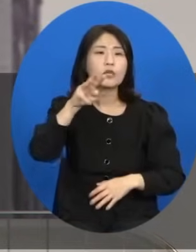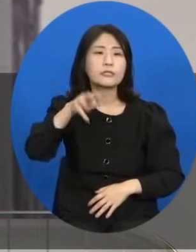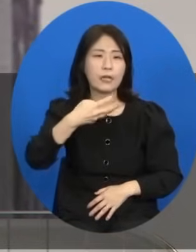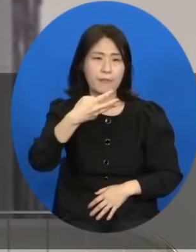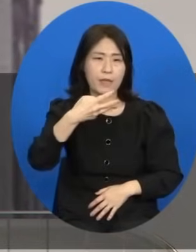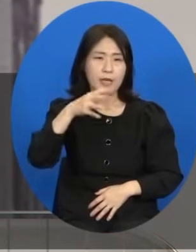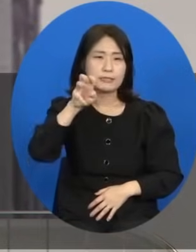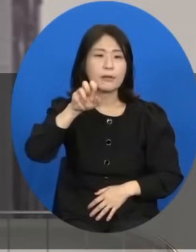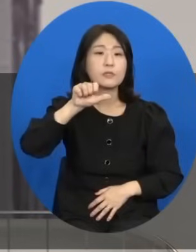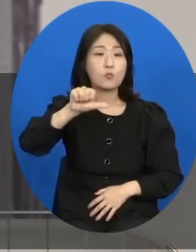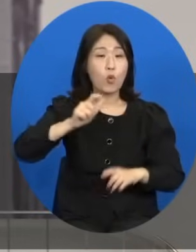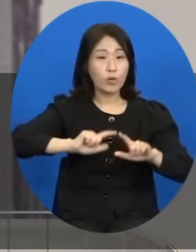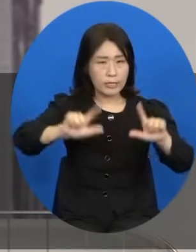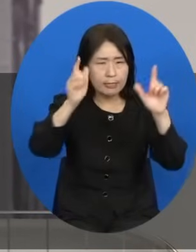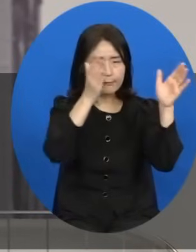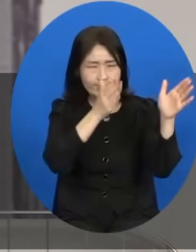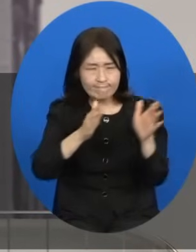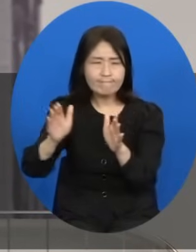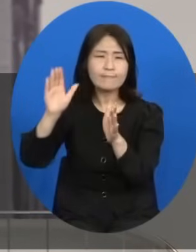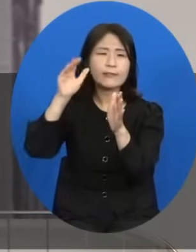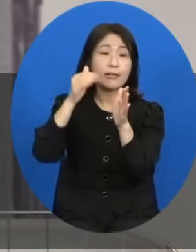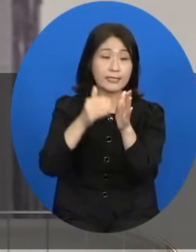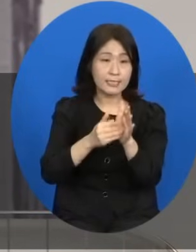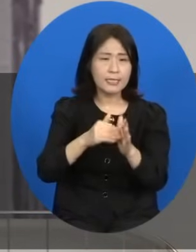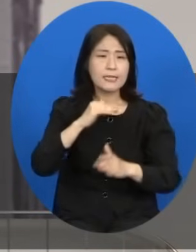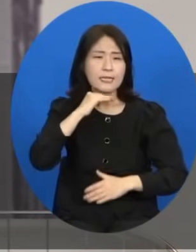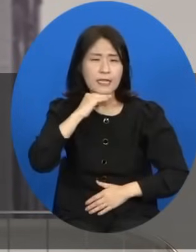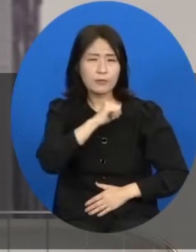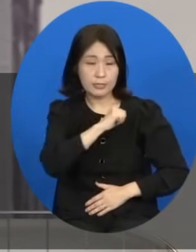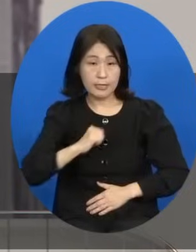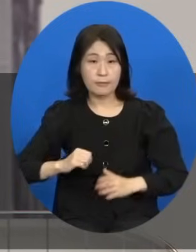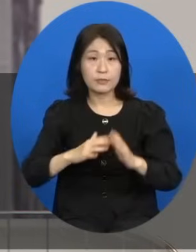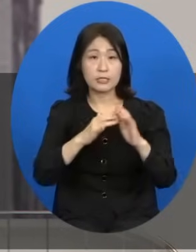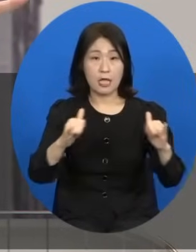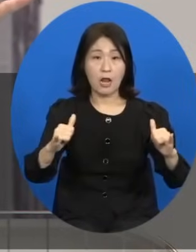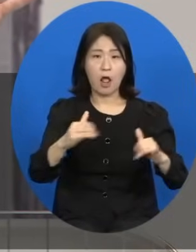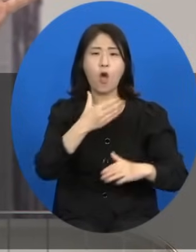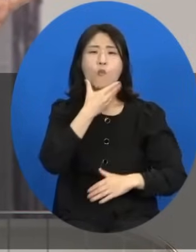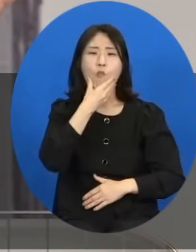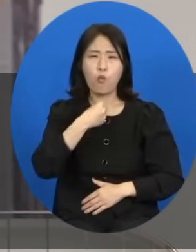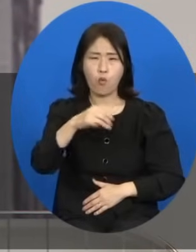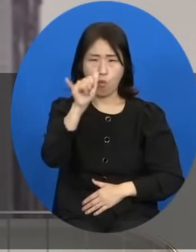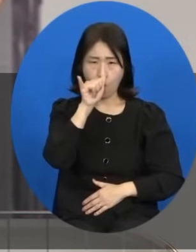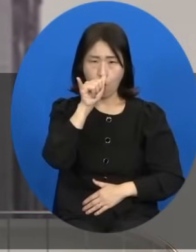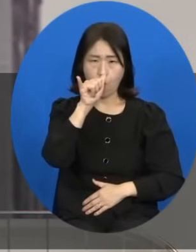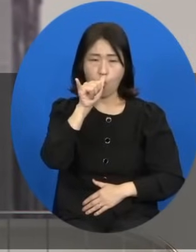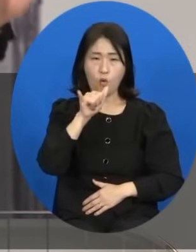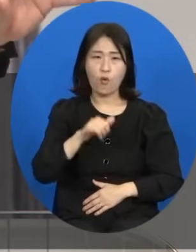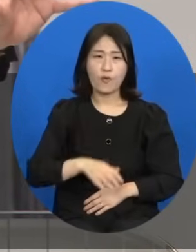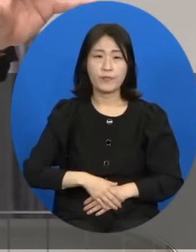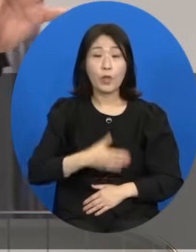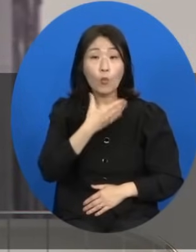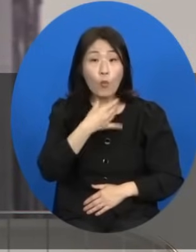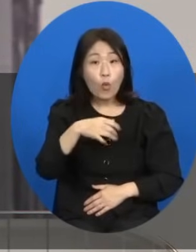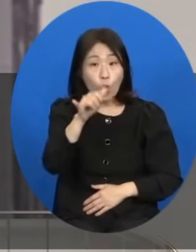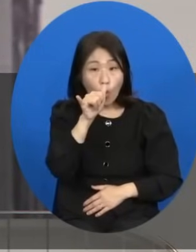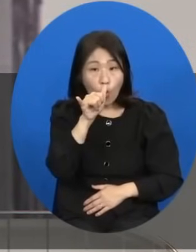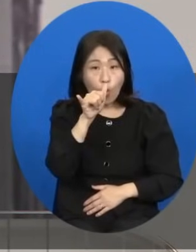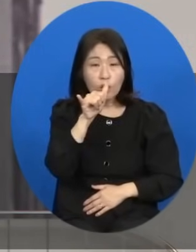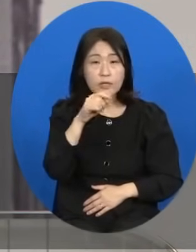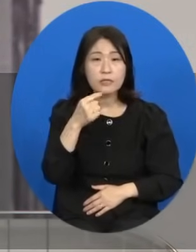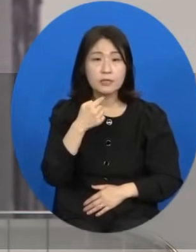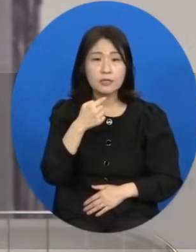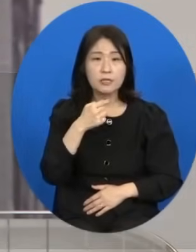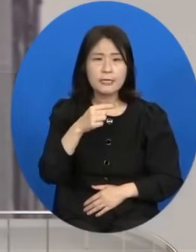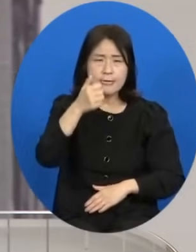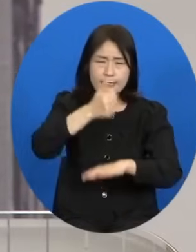지나기까지 기다리면서 참는 사람은 뭐가 있습니까 복이 있을 것이다라고 얘기를 해요 복이 있다는 겁니다 끝까지